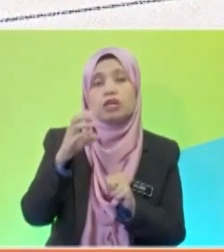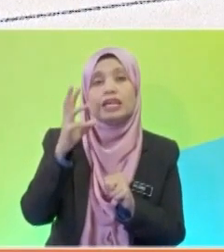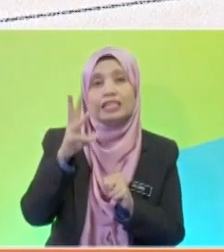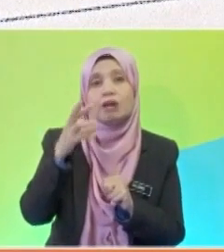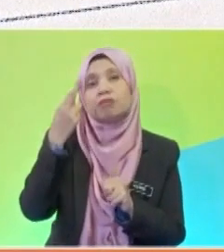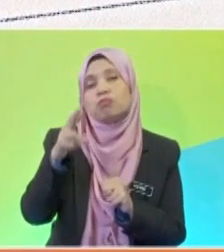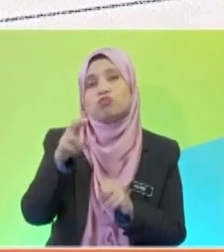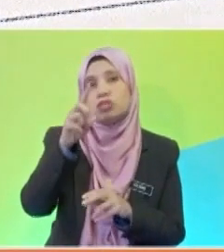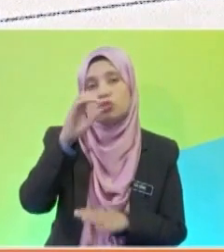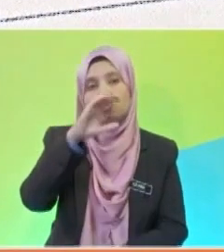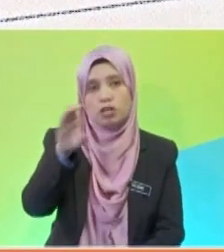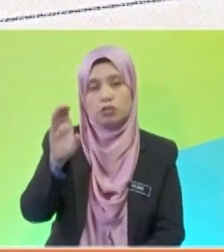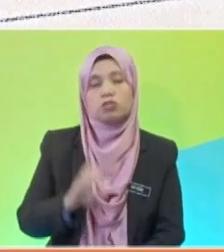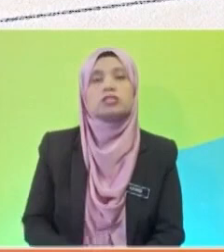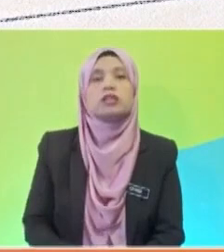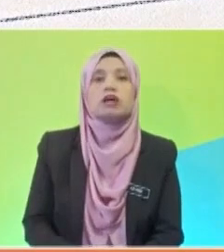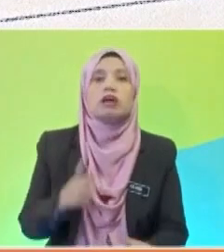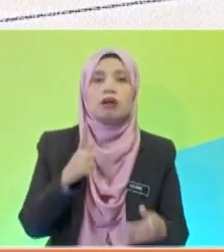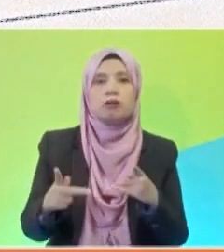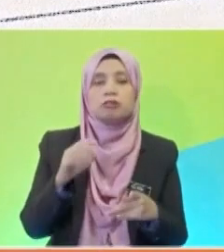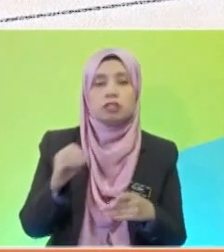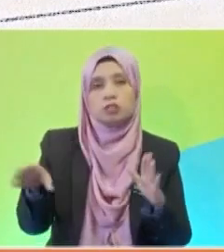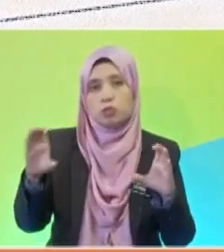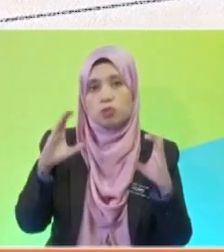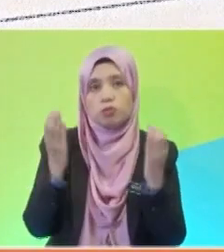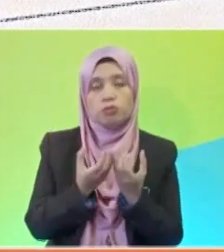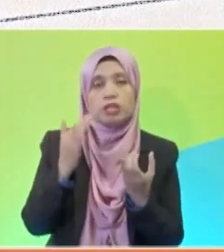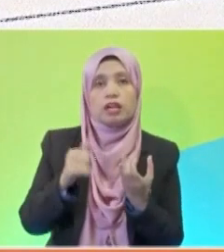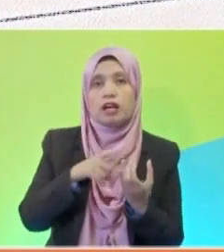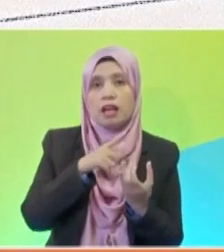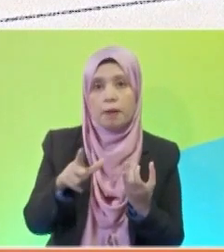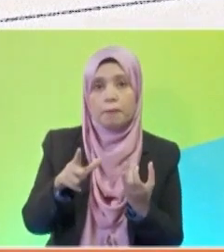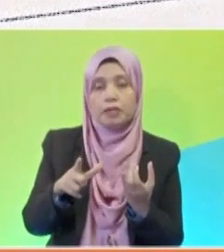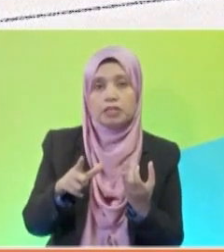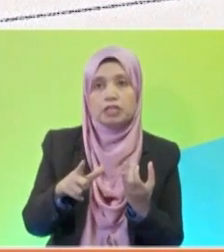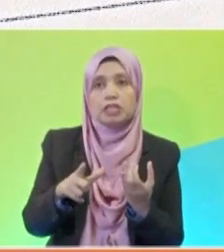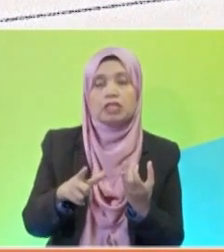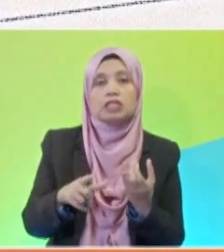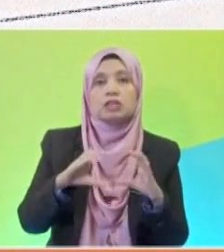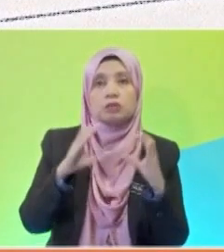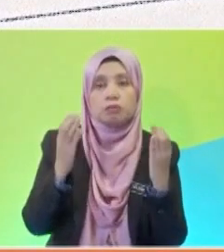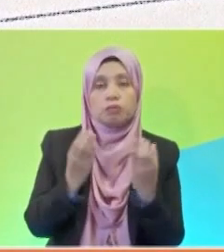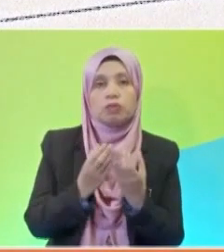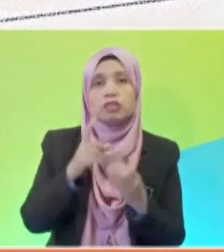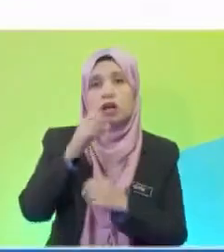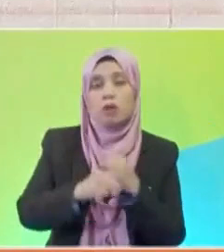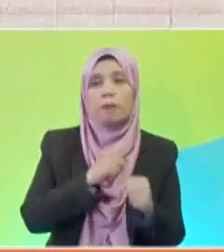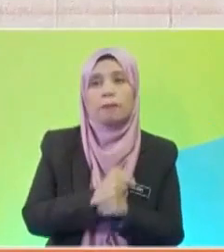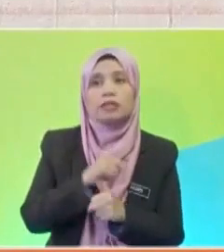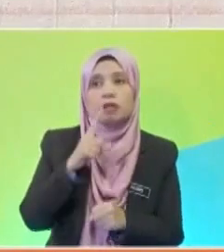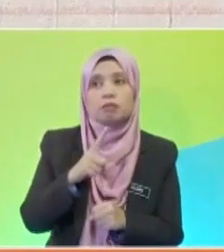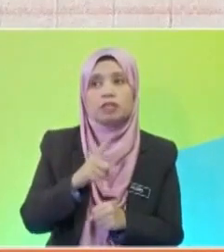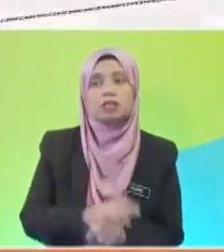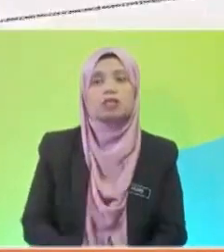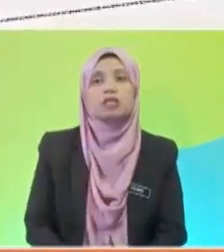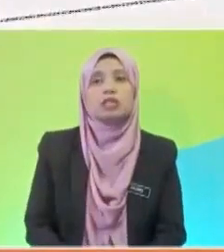Terkumpul RM6,100. Kalau tak ada tunggu pun yang lama, kita akan ambil RM6,100 sebagai terkumpul untuk tahun pertama. Baik.